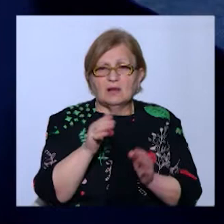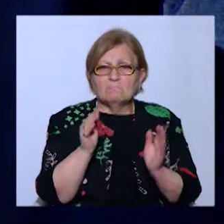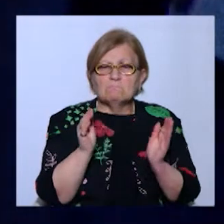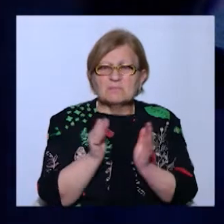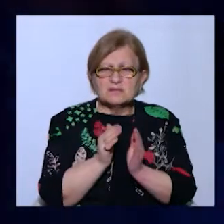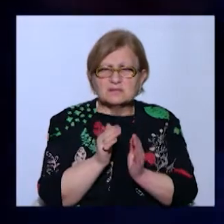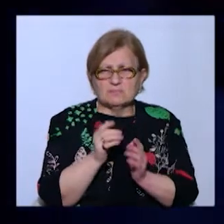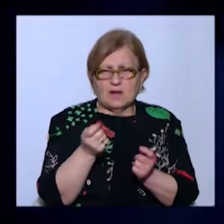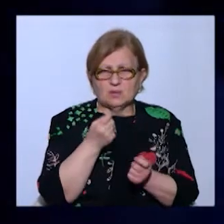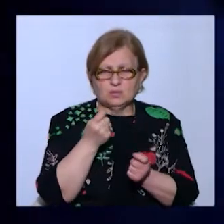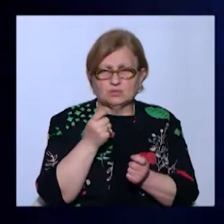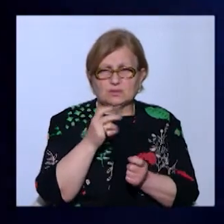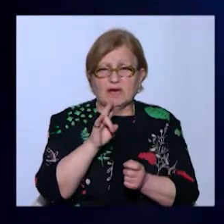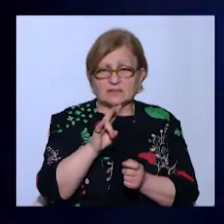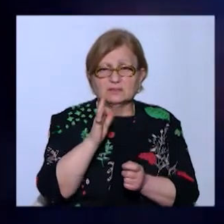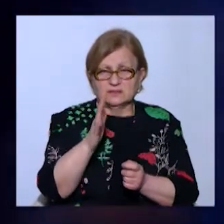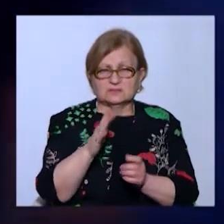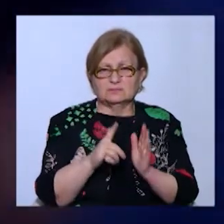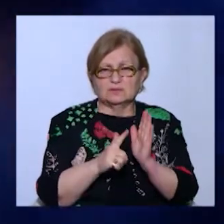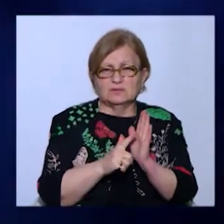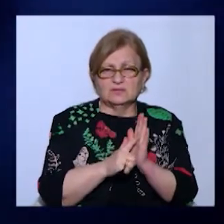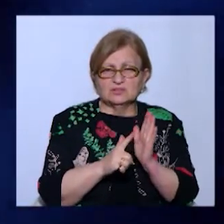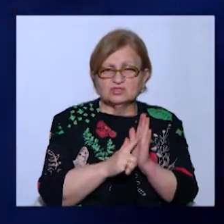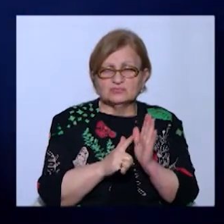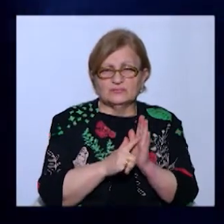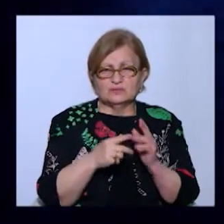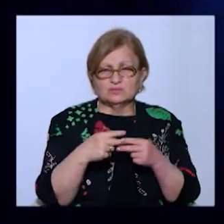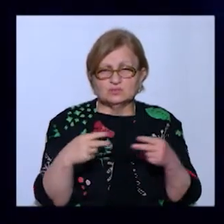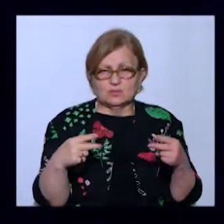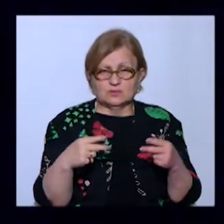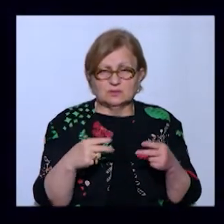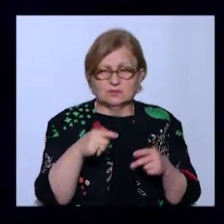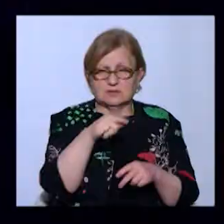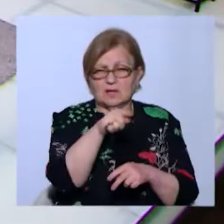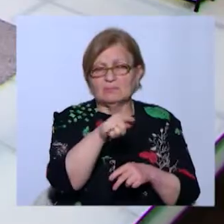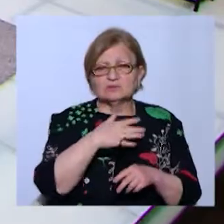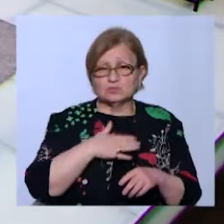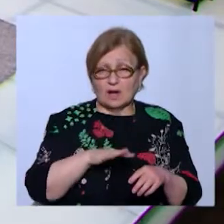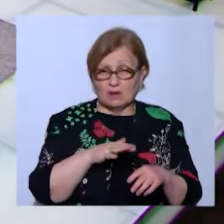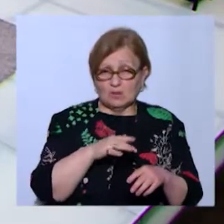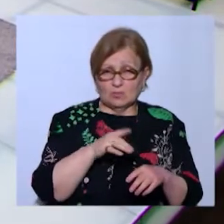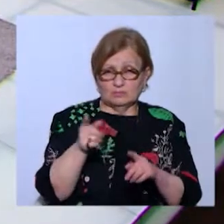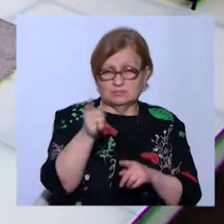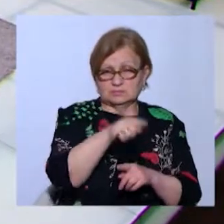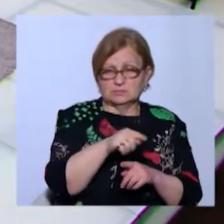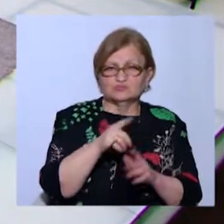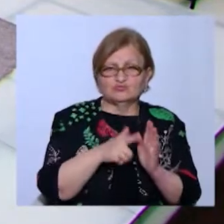იქნება 7 ტოლი. მინიმალური ნატურალური n-ი, რომელიც ამ უტოლობას დააკმაყოფილებს, იქნება 7